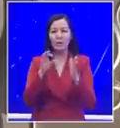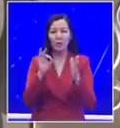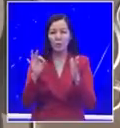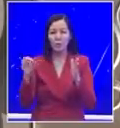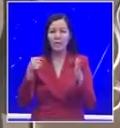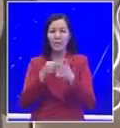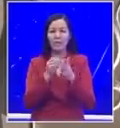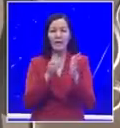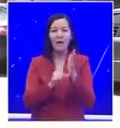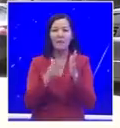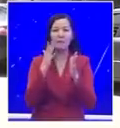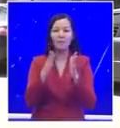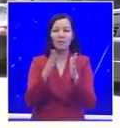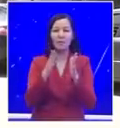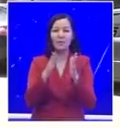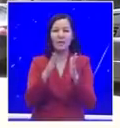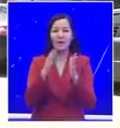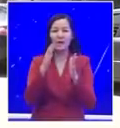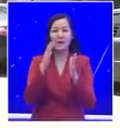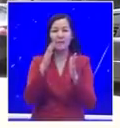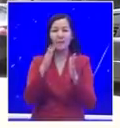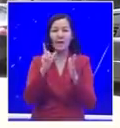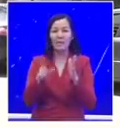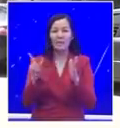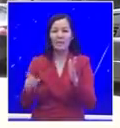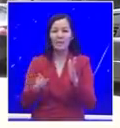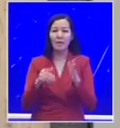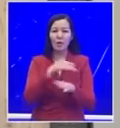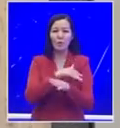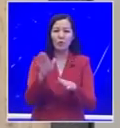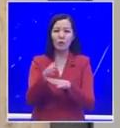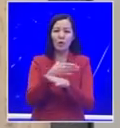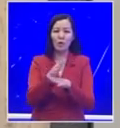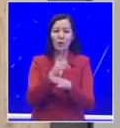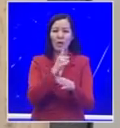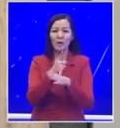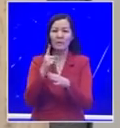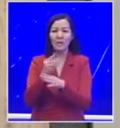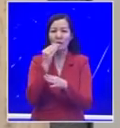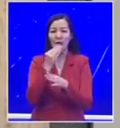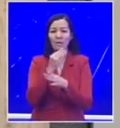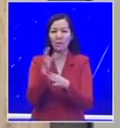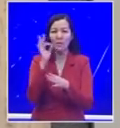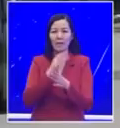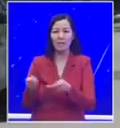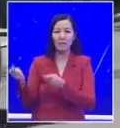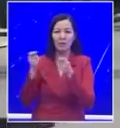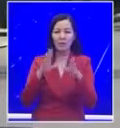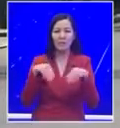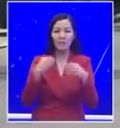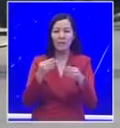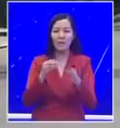дейін. 65 жастан асқан азаматтардың көшеге шығуына шектеу қойылды. Оларға азық-түлік пен дәрі-дәрмек жеткізіліп тұрады.